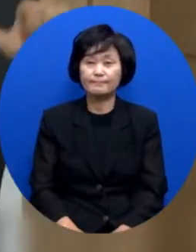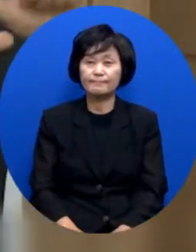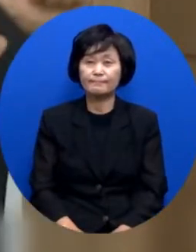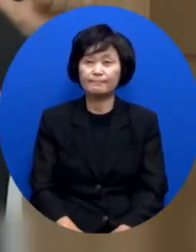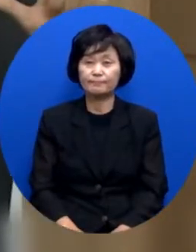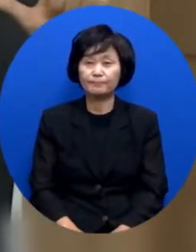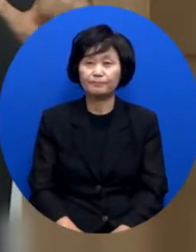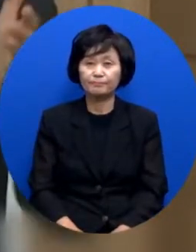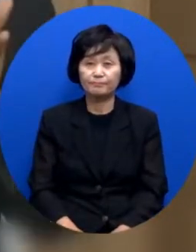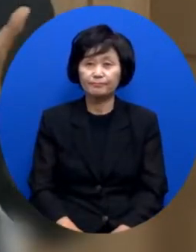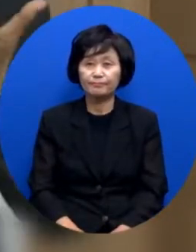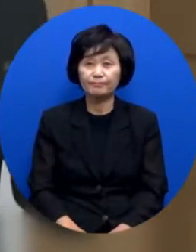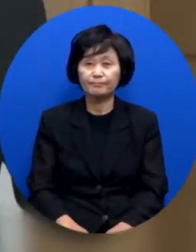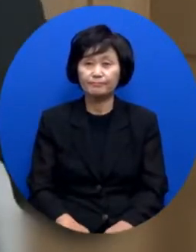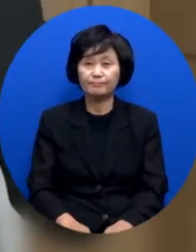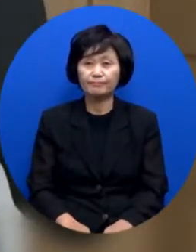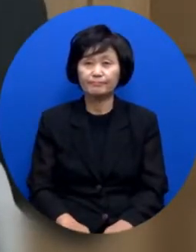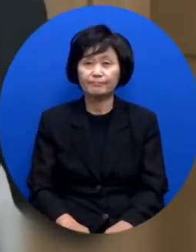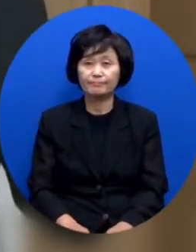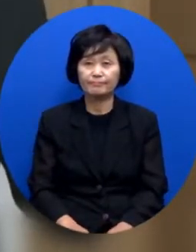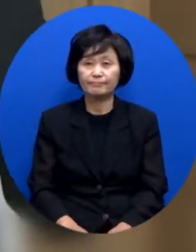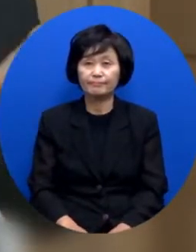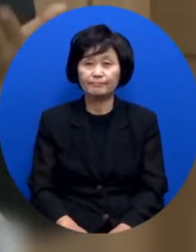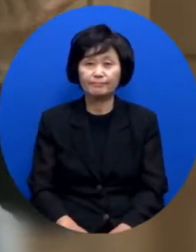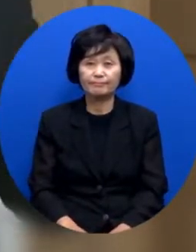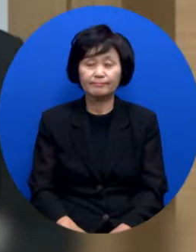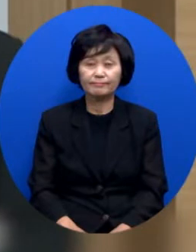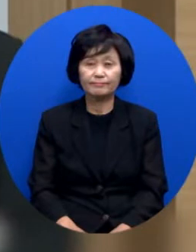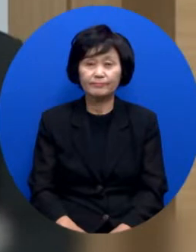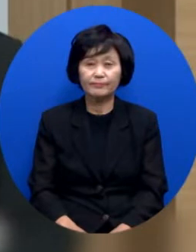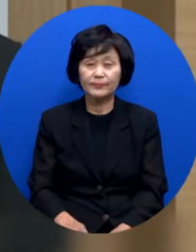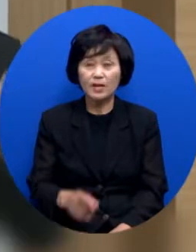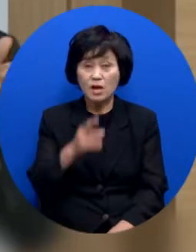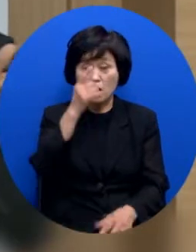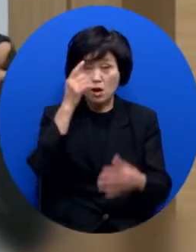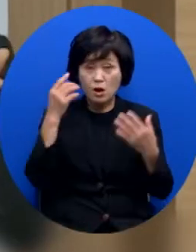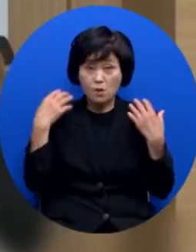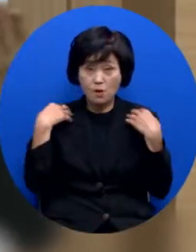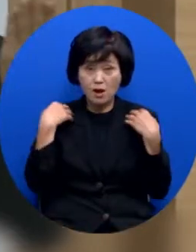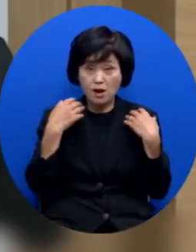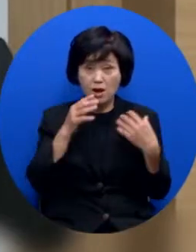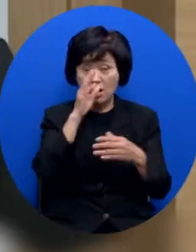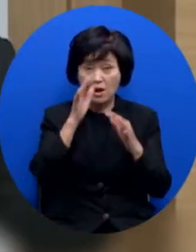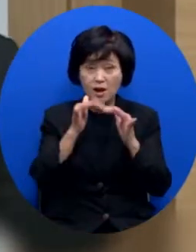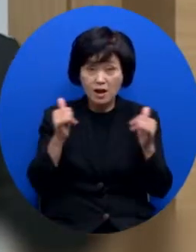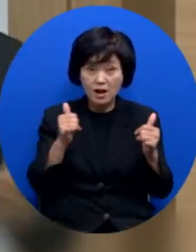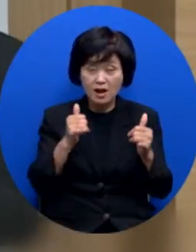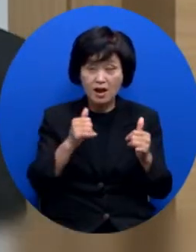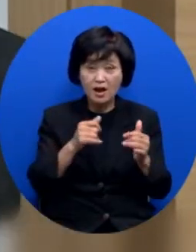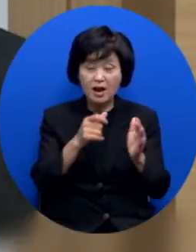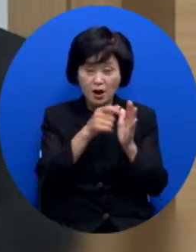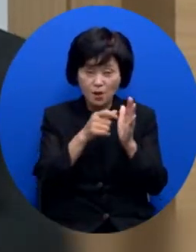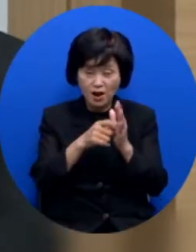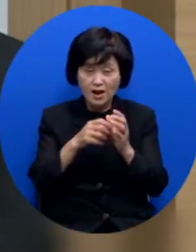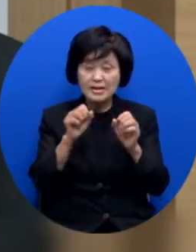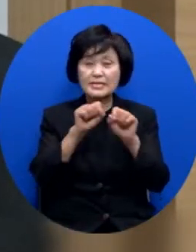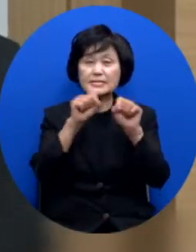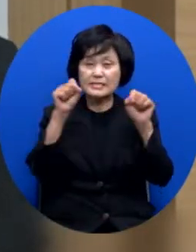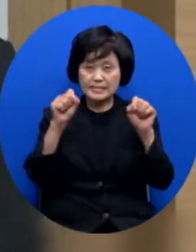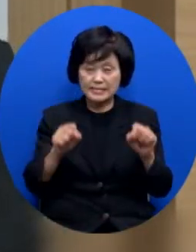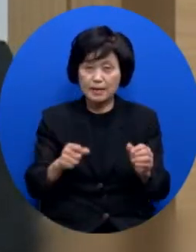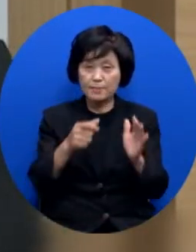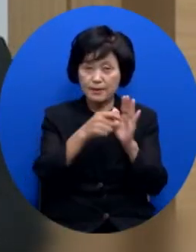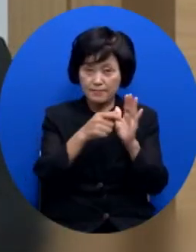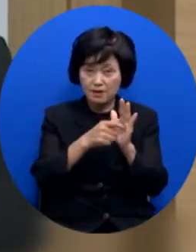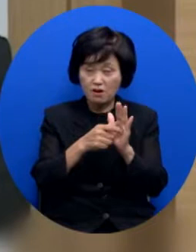질병관리청은 투약 이후 처방자의 정보를 환자 관리 시스템에 입력하는 절차를 생략하겠다고 밝혔습니다. 질병청은